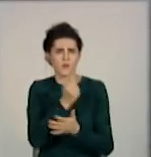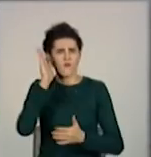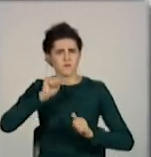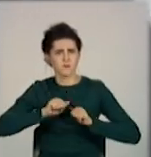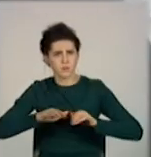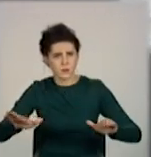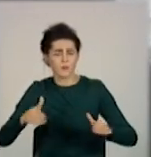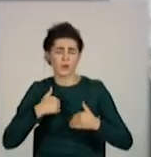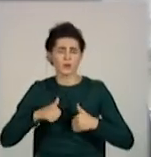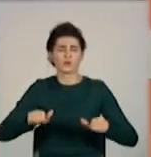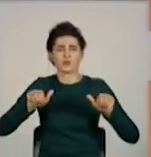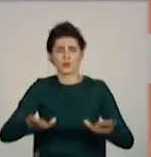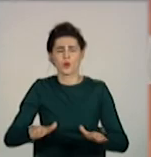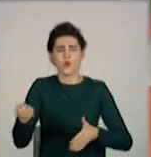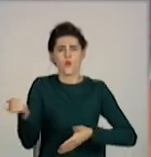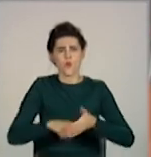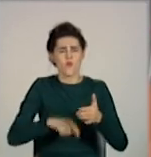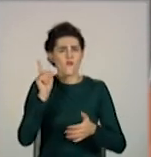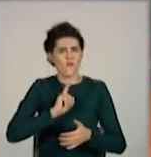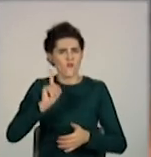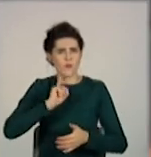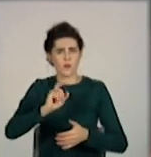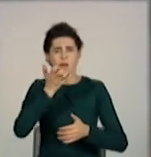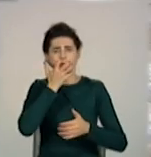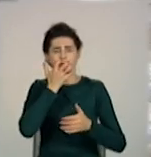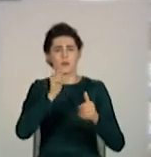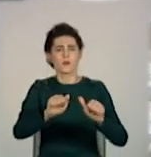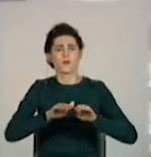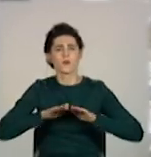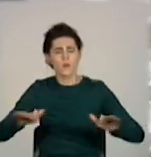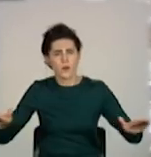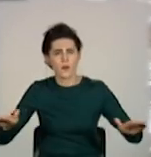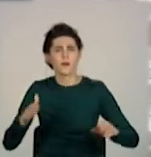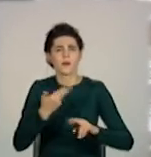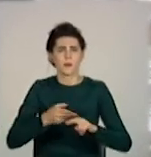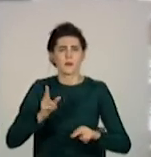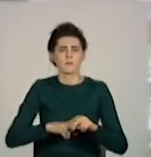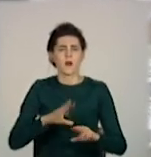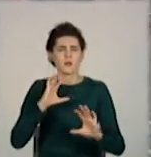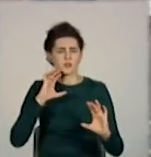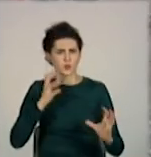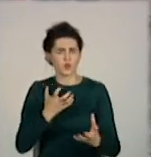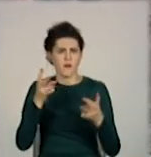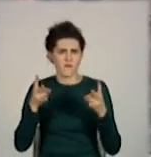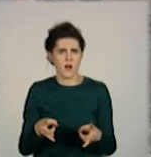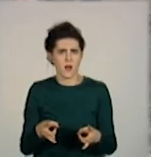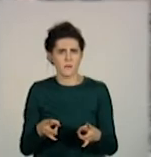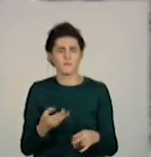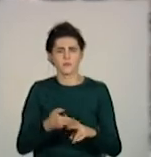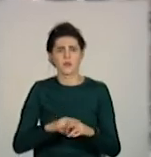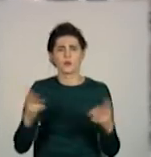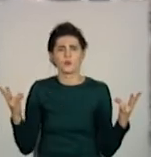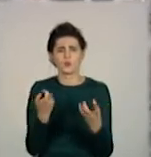було прийнято рішення відключити участок теплотраси. Ну, це аварія, аварія серйозна. До її